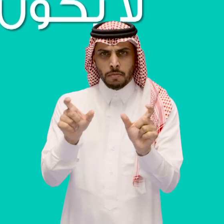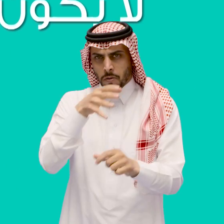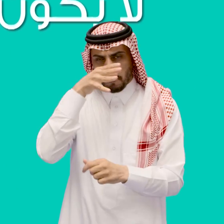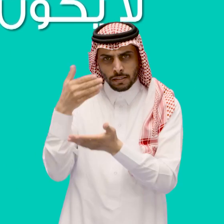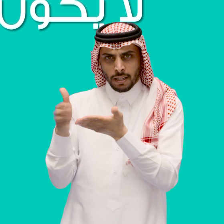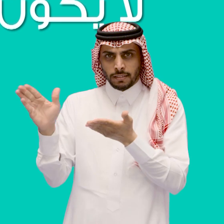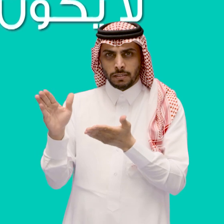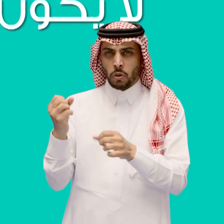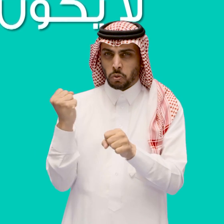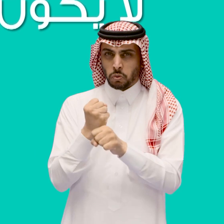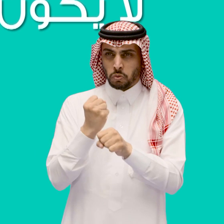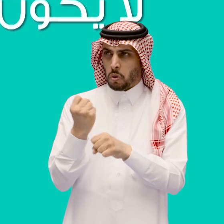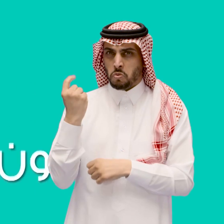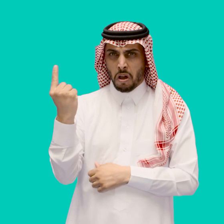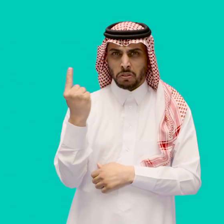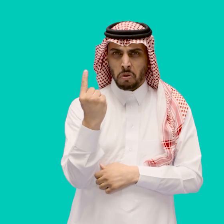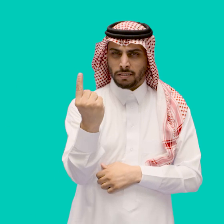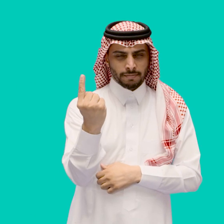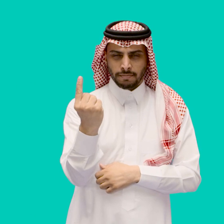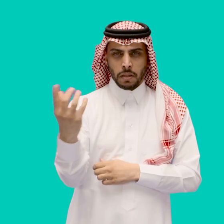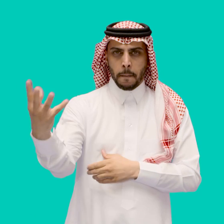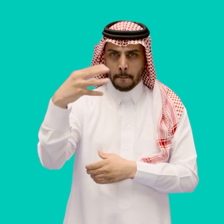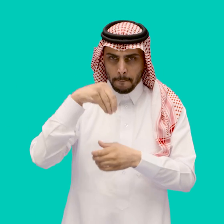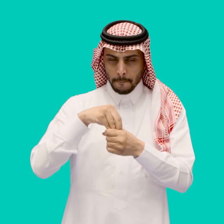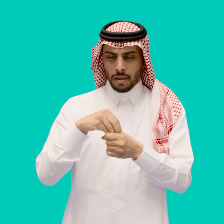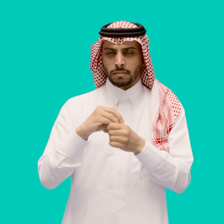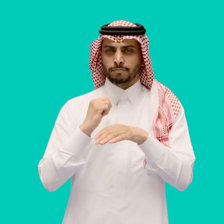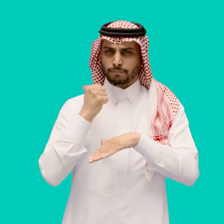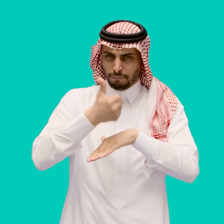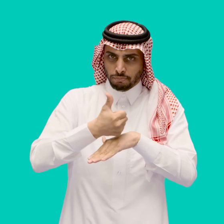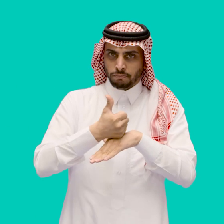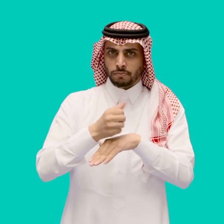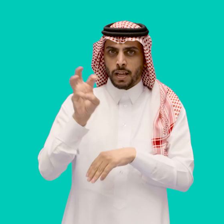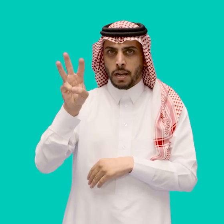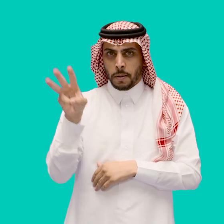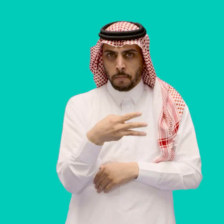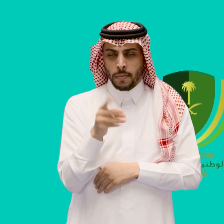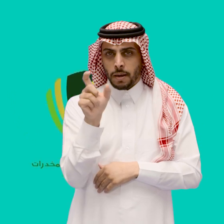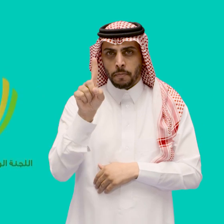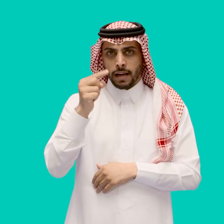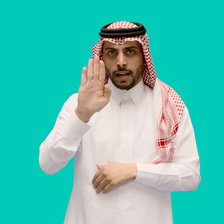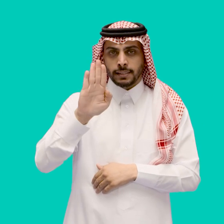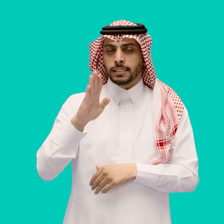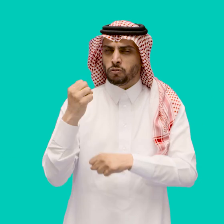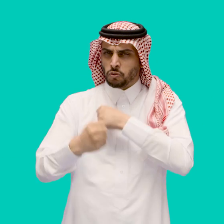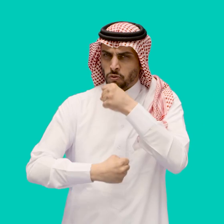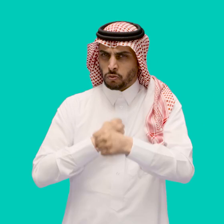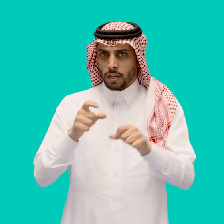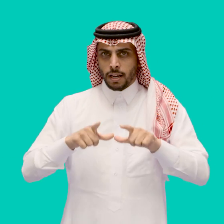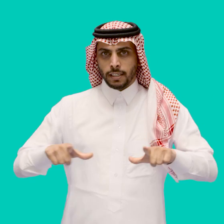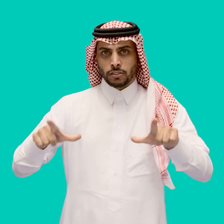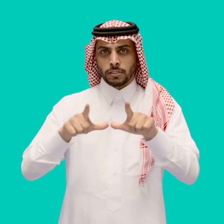لا يكون العمل بشكل فردي، جاء نبراس ليكون نهجاً وطنياً تتبناه اللجنة